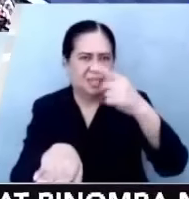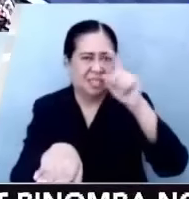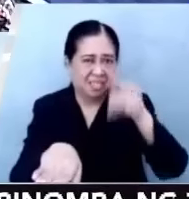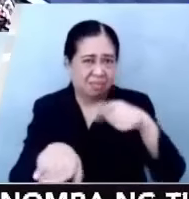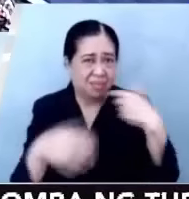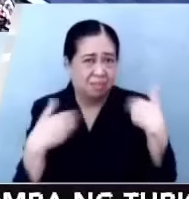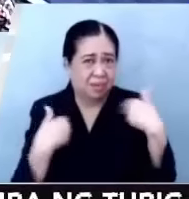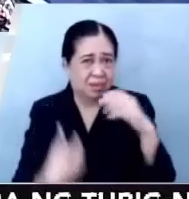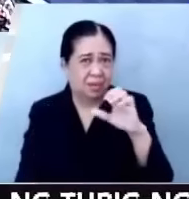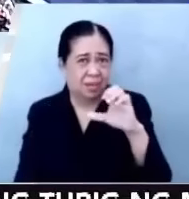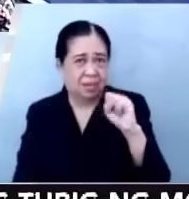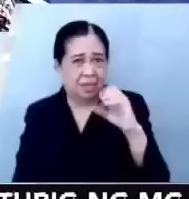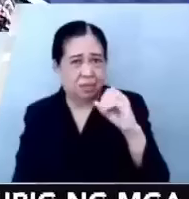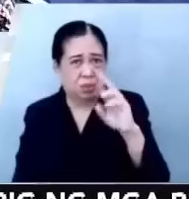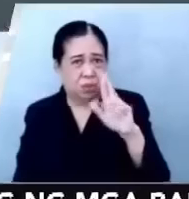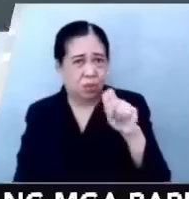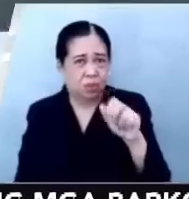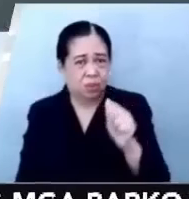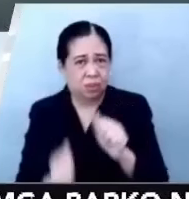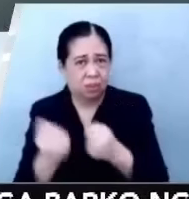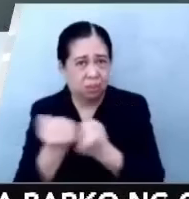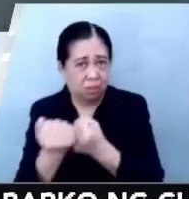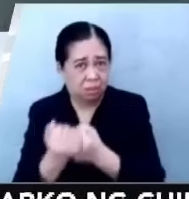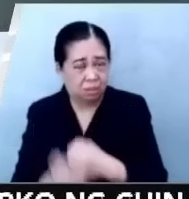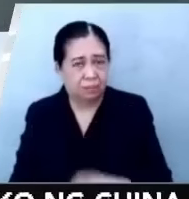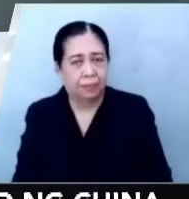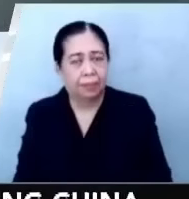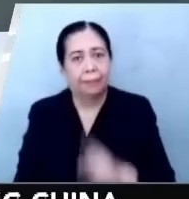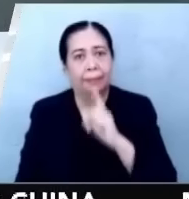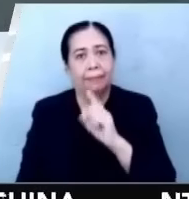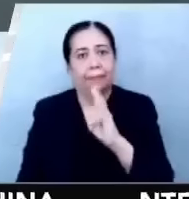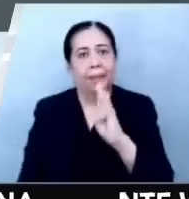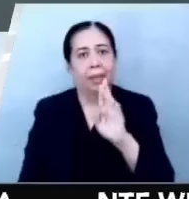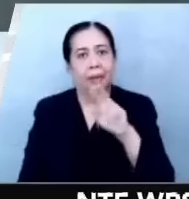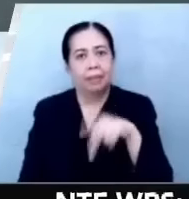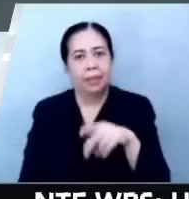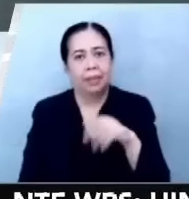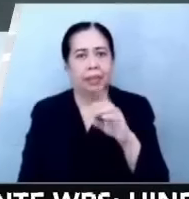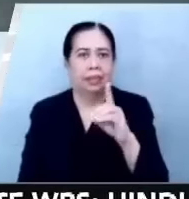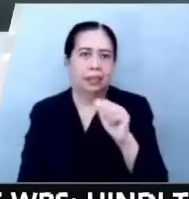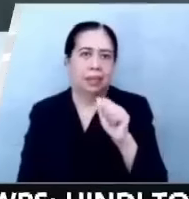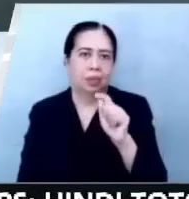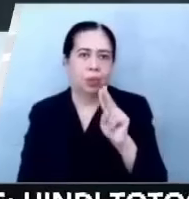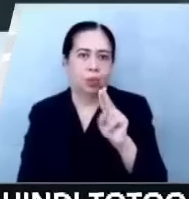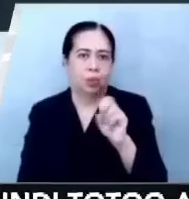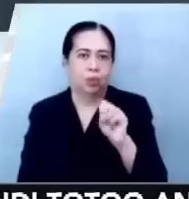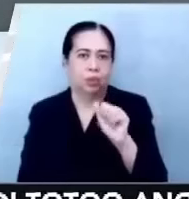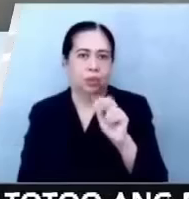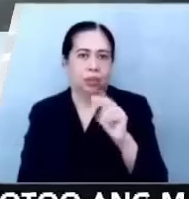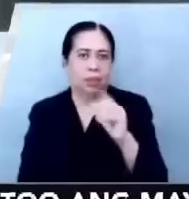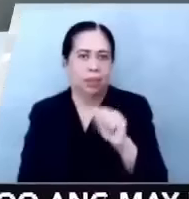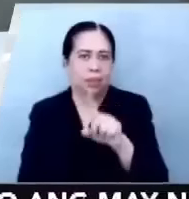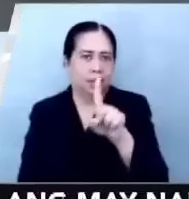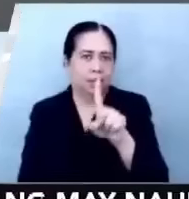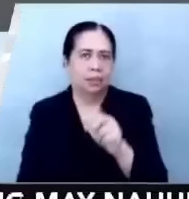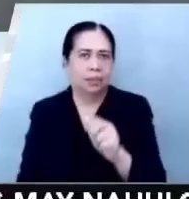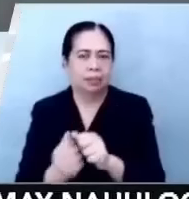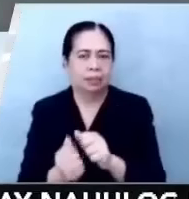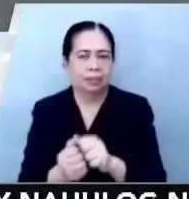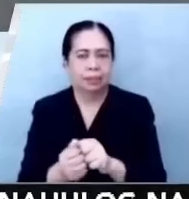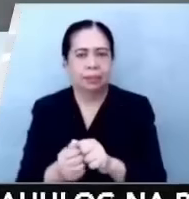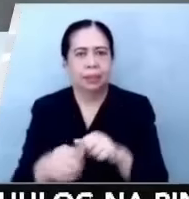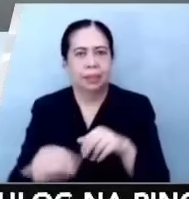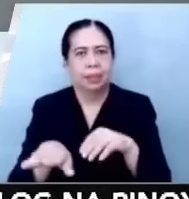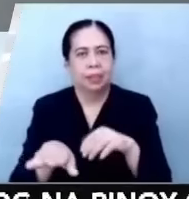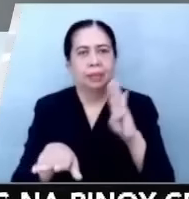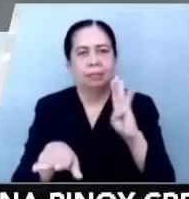Well, actually, sir, ang BRP Datu Sanday ay merong kasamang isang BFAR vessel.